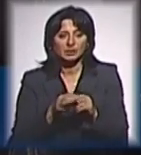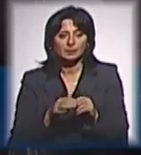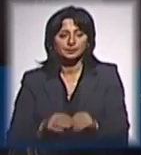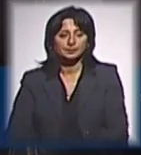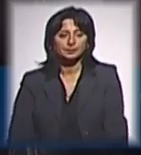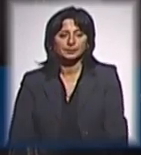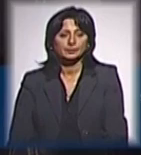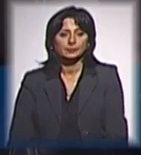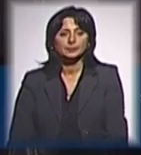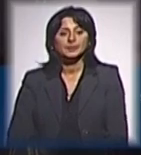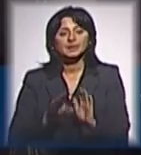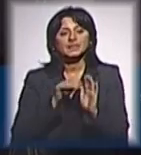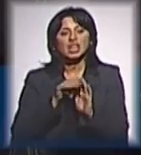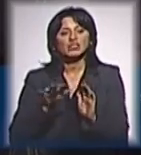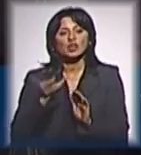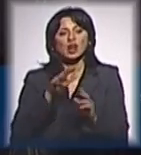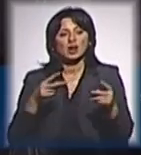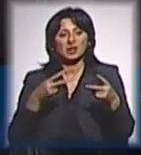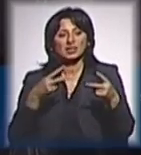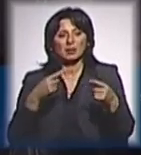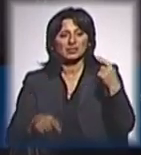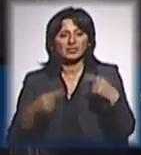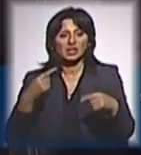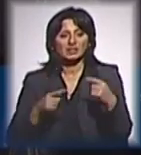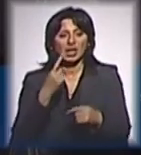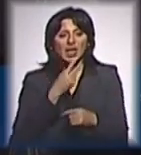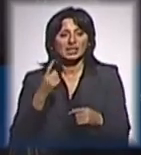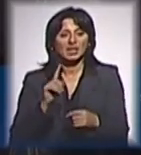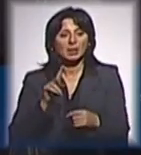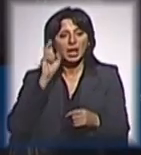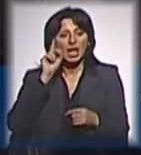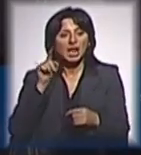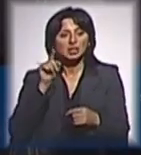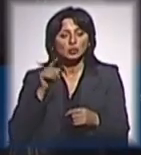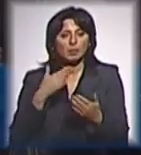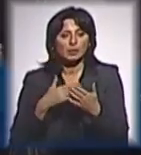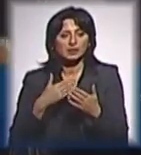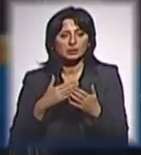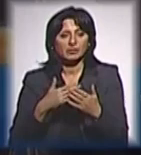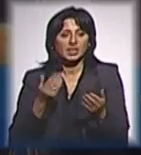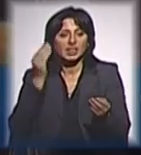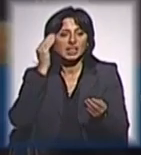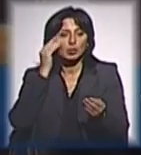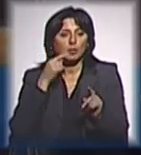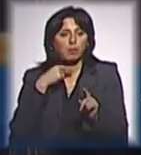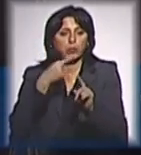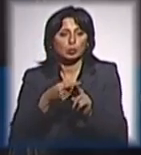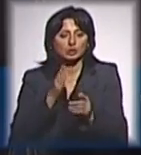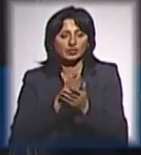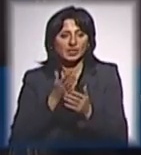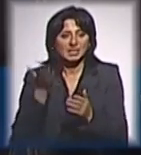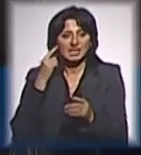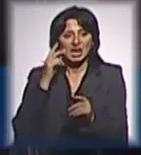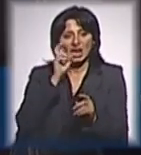აქ საარჩევნო გარემოს უთანაბრობებზე იყო ლაპარაკი. ერთადერთი რაც ამ ხელისუფლებას, ასე ვთქვათ, თითქოს პლუსად ეწერებოდა